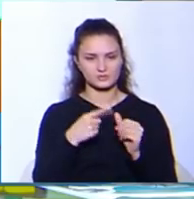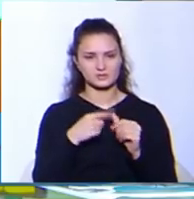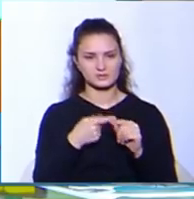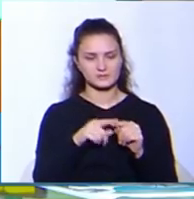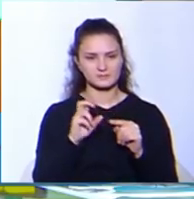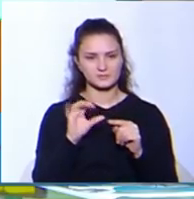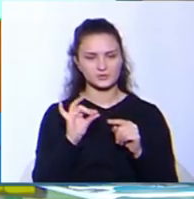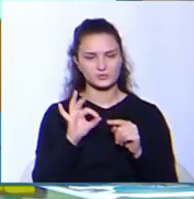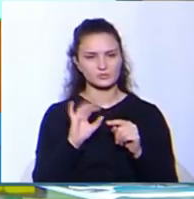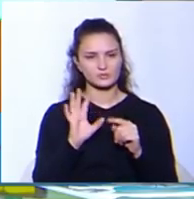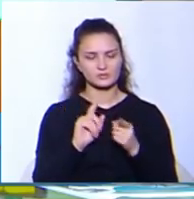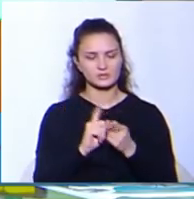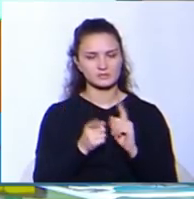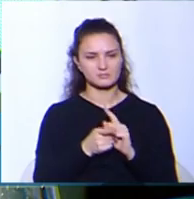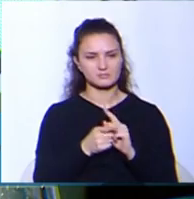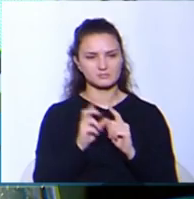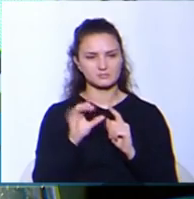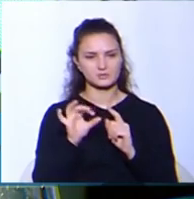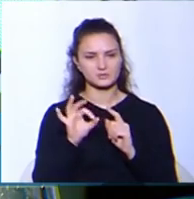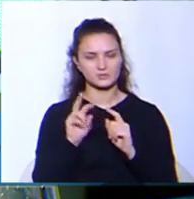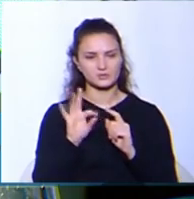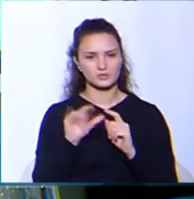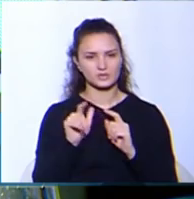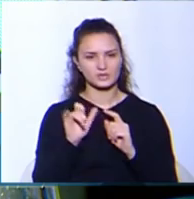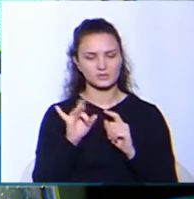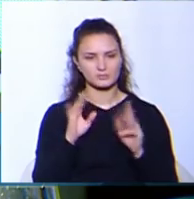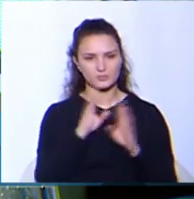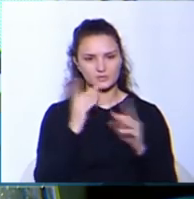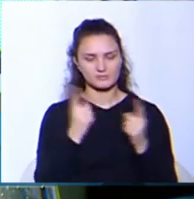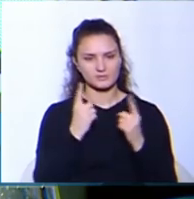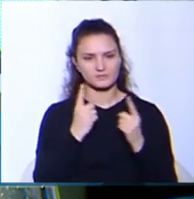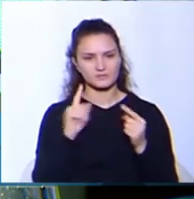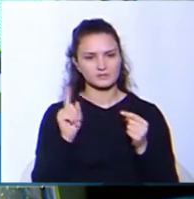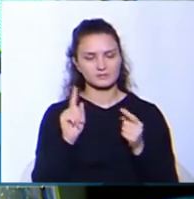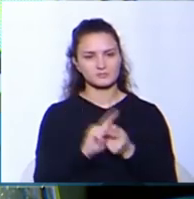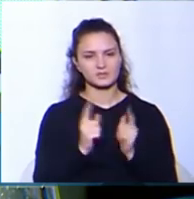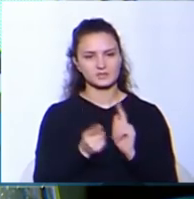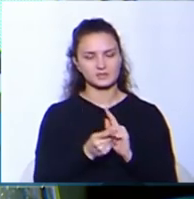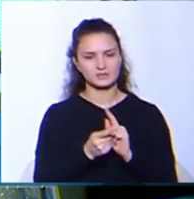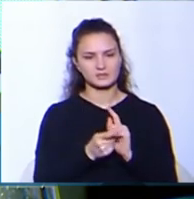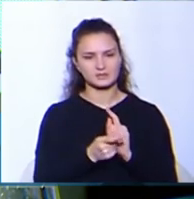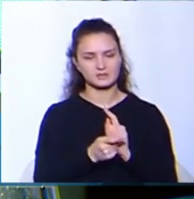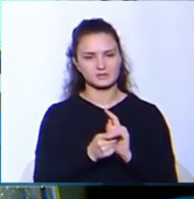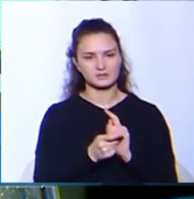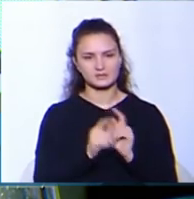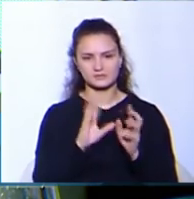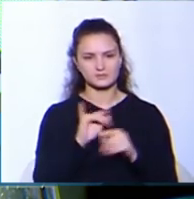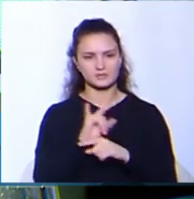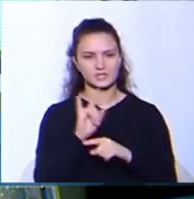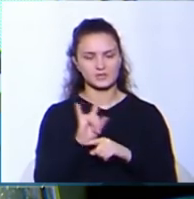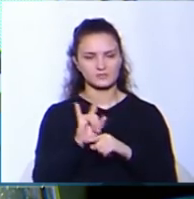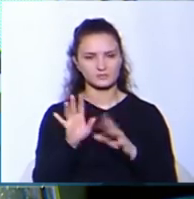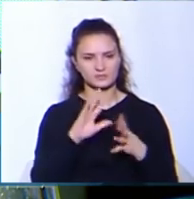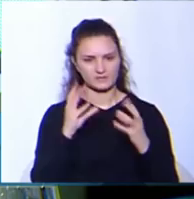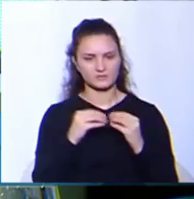ეს ბიო კი არ არის, არა, ბიო ნიშნავს, რომ ბიოლოგიური, ანუ ბუნებრივი არა, ანუ პირიქით ეს არის სინთეზური თავიდან